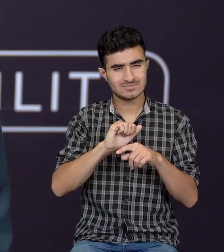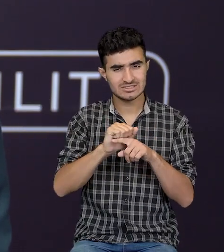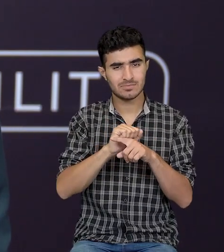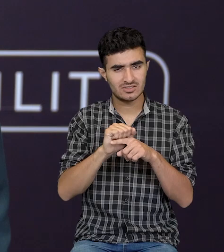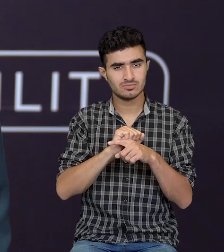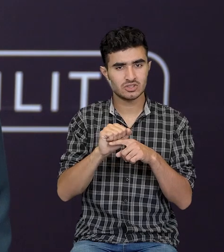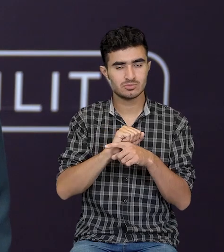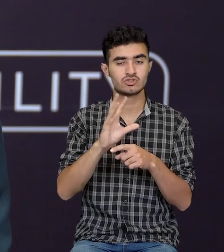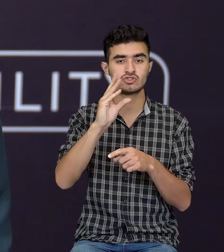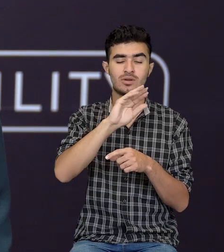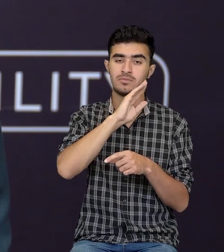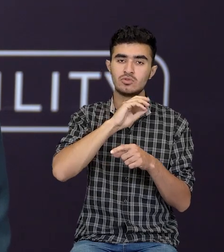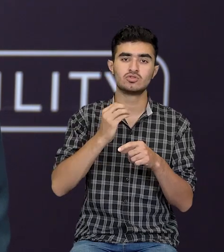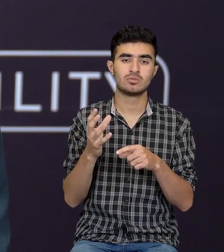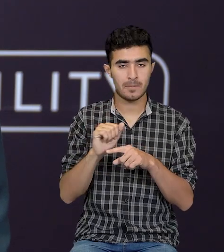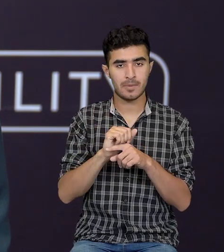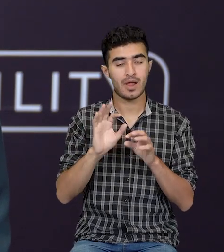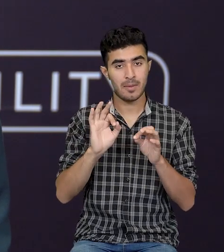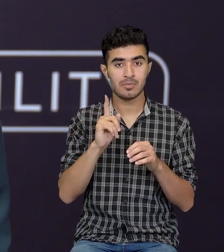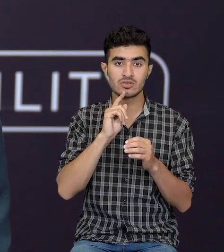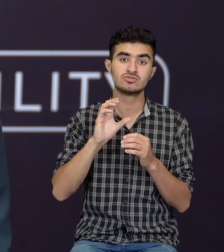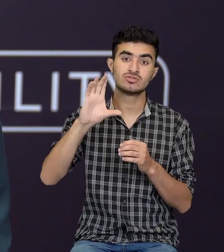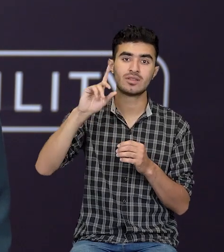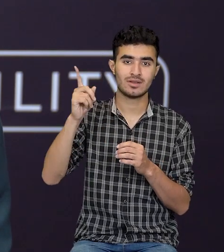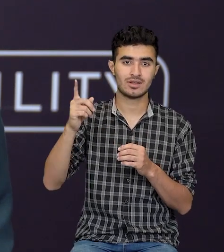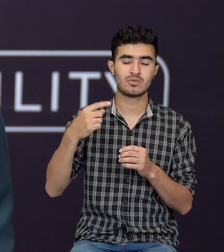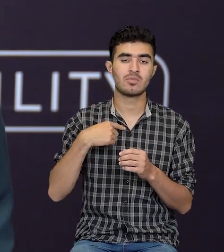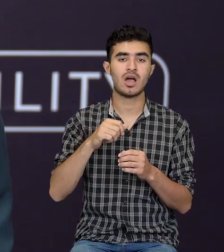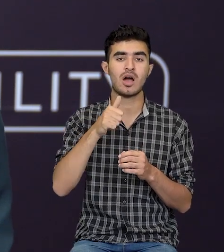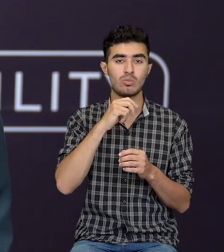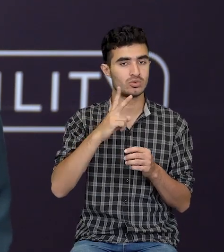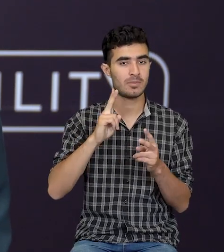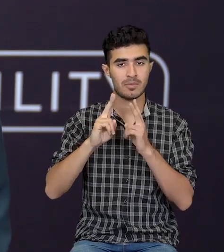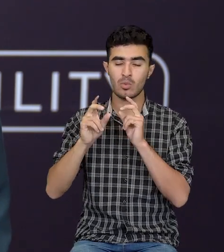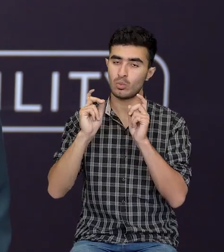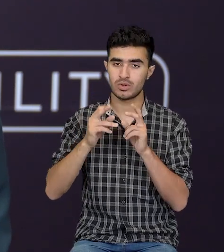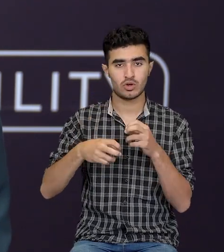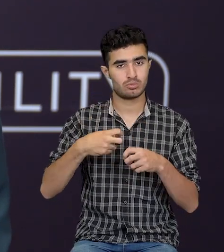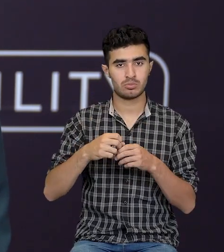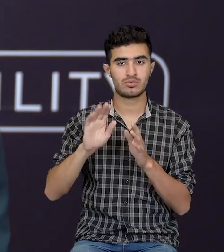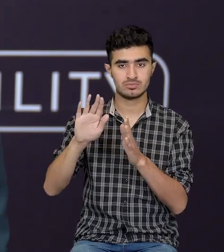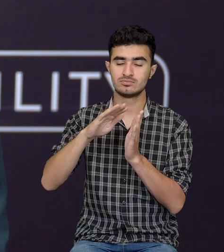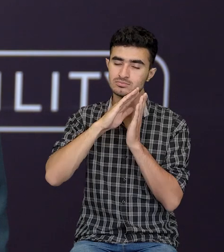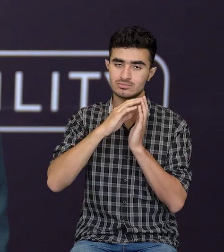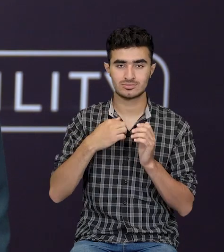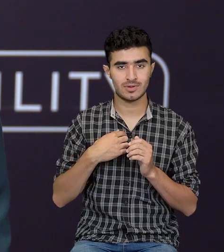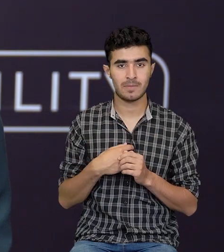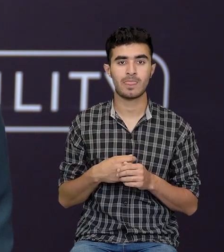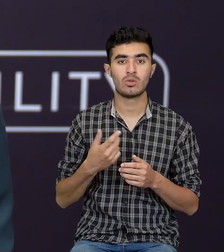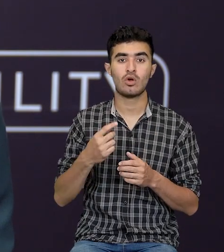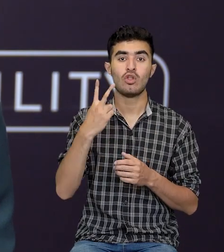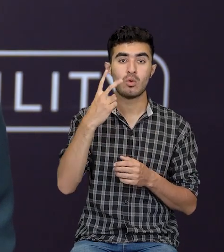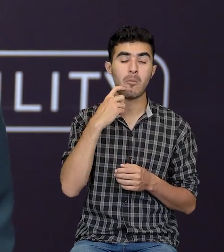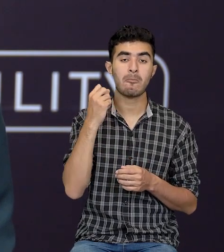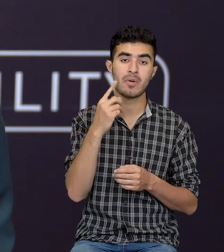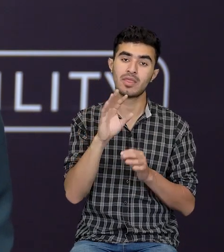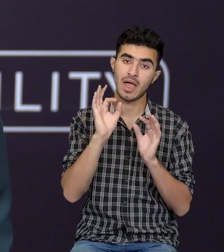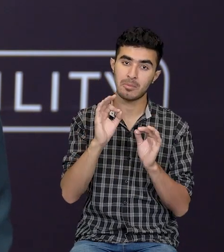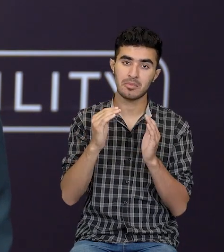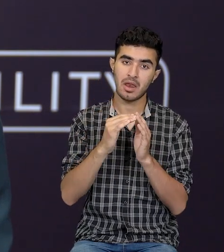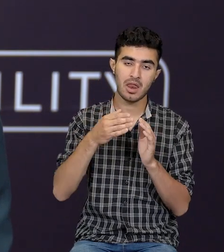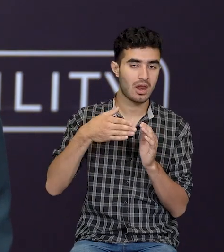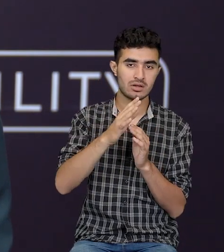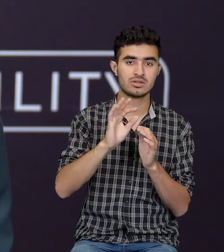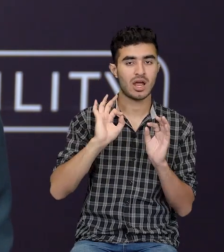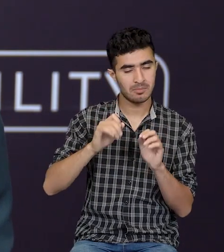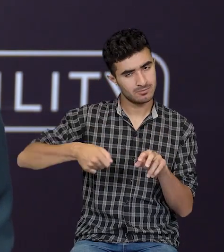गई। जब उनका इंतकाल हुआ तो एक तरह का मैं बिल्कुल टूट चुका था, क्योंकि वही एक मेरा ज़रिया थे जो मुझे खाने के लिए